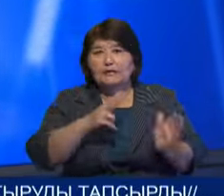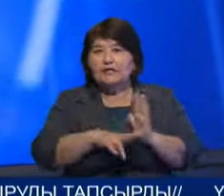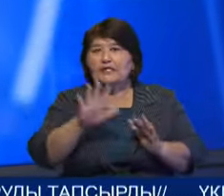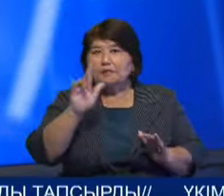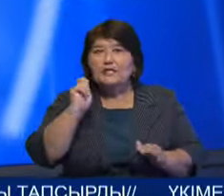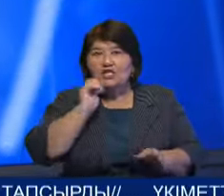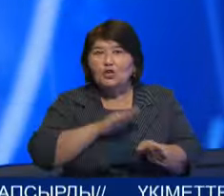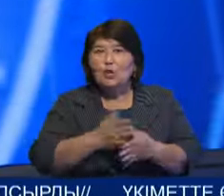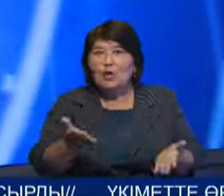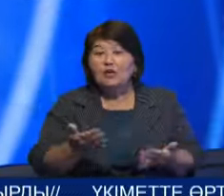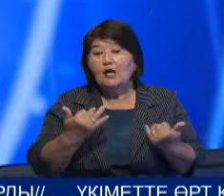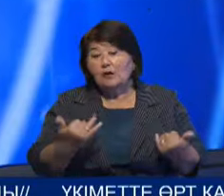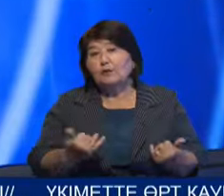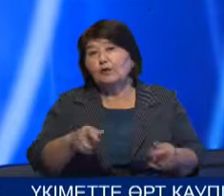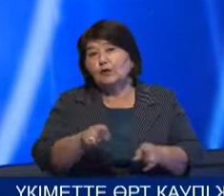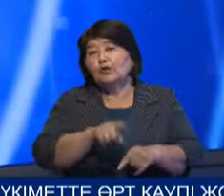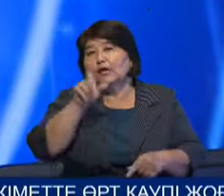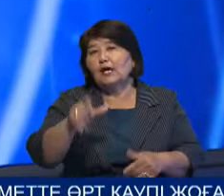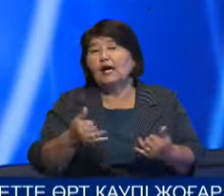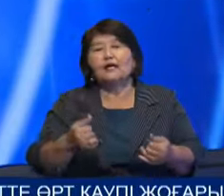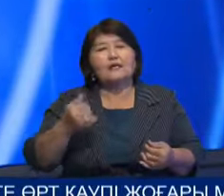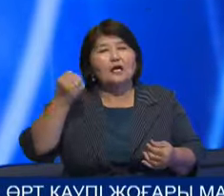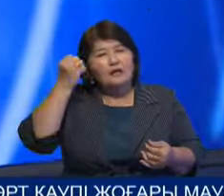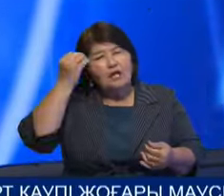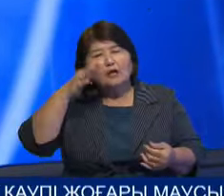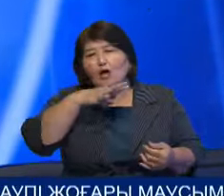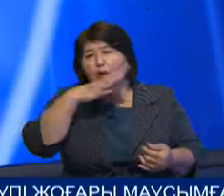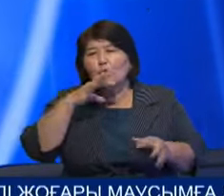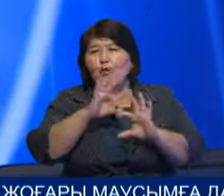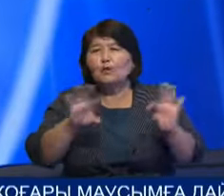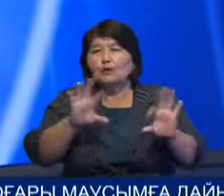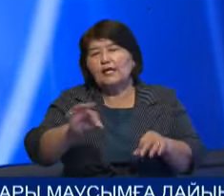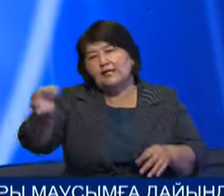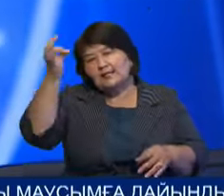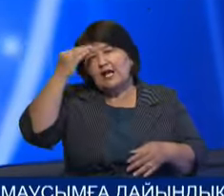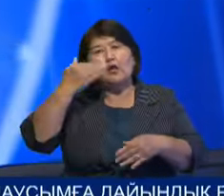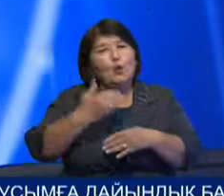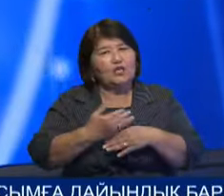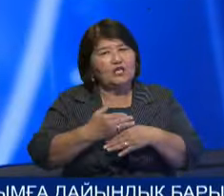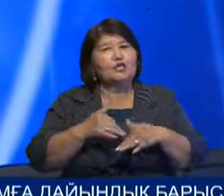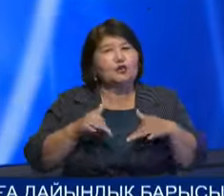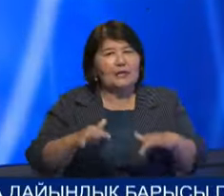жасқа толар еді. Бүгін қабырғалы қайраткерге арналған тағылымы мол тұлға атты еске алу кеші ұйымдастырылды.